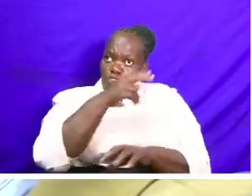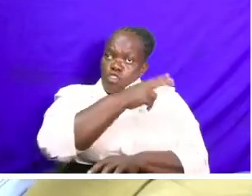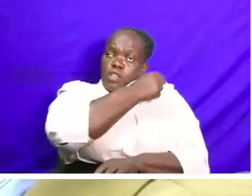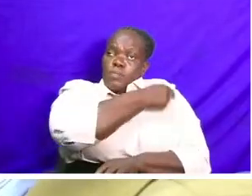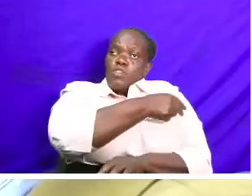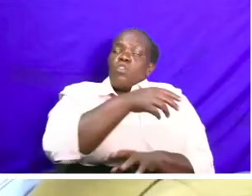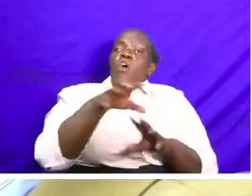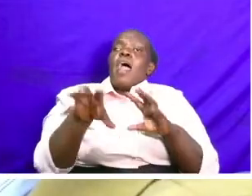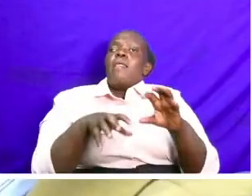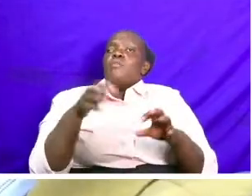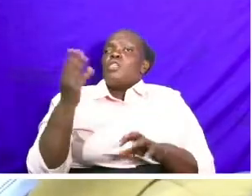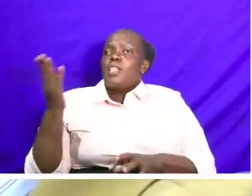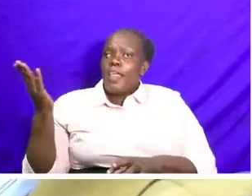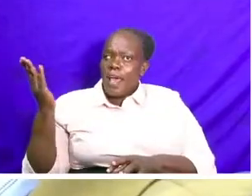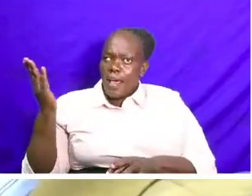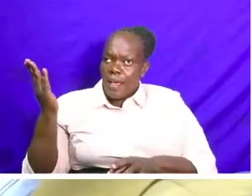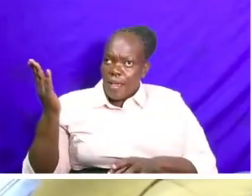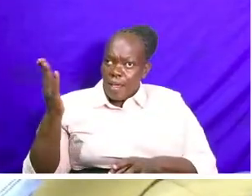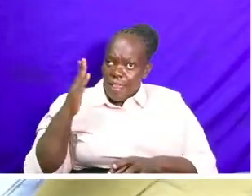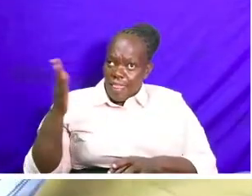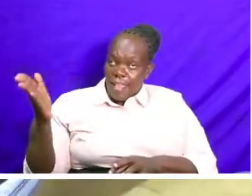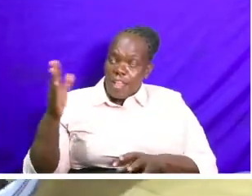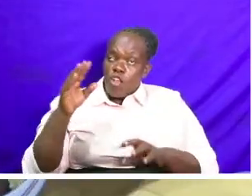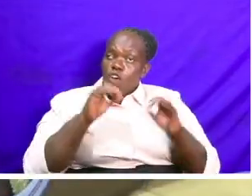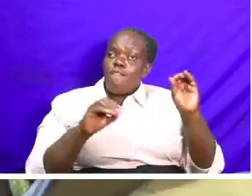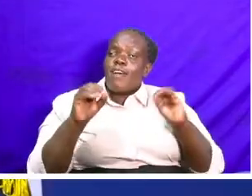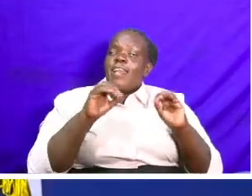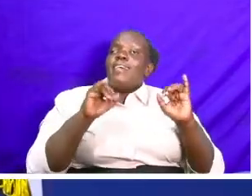wanyama katika hiyo orphanage mpya,